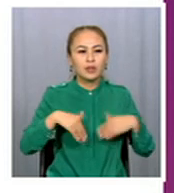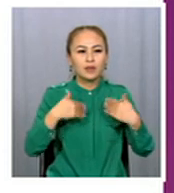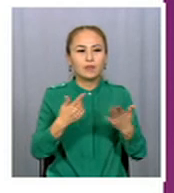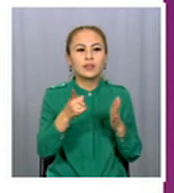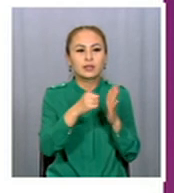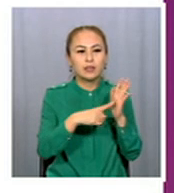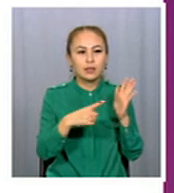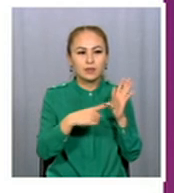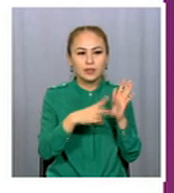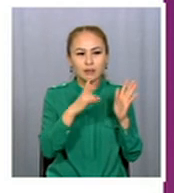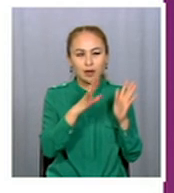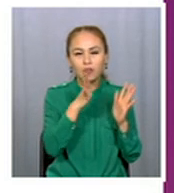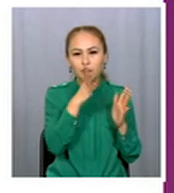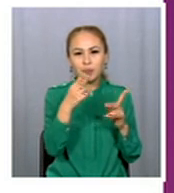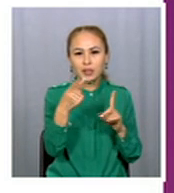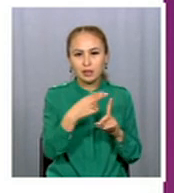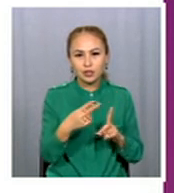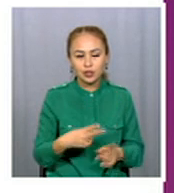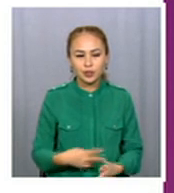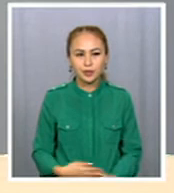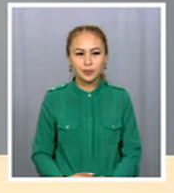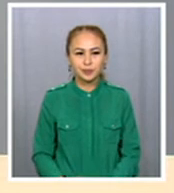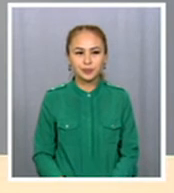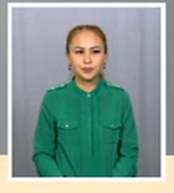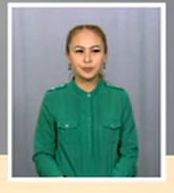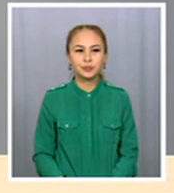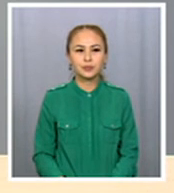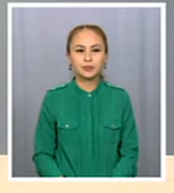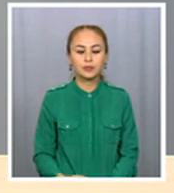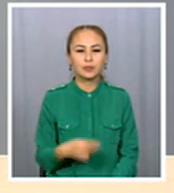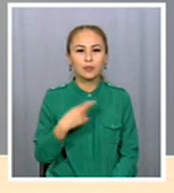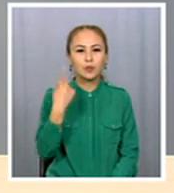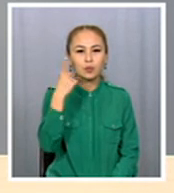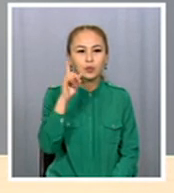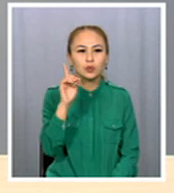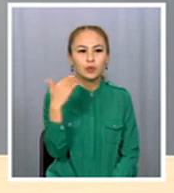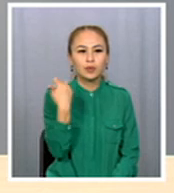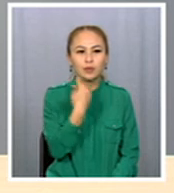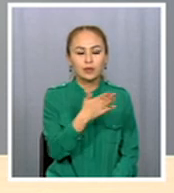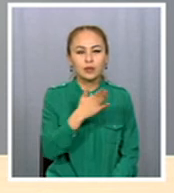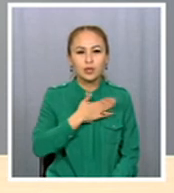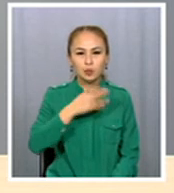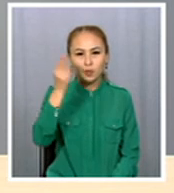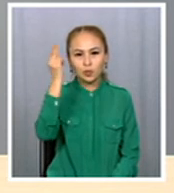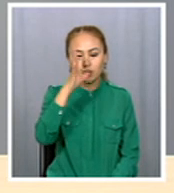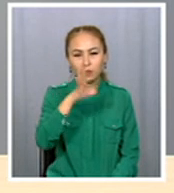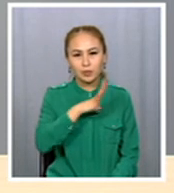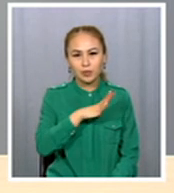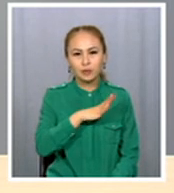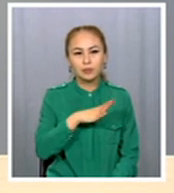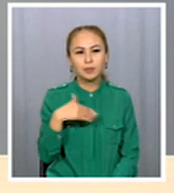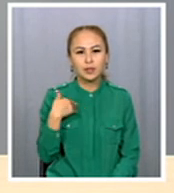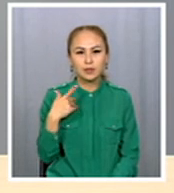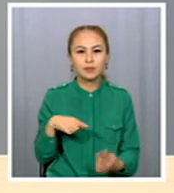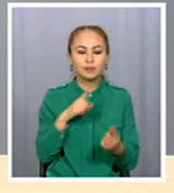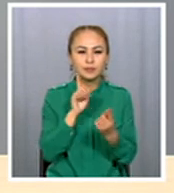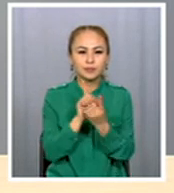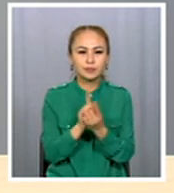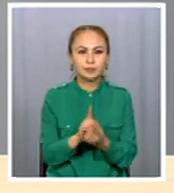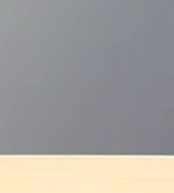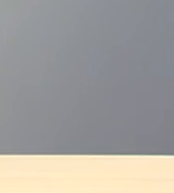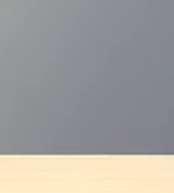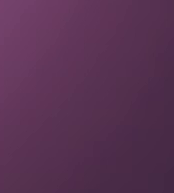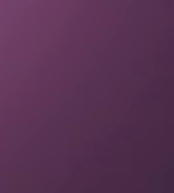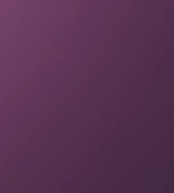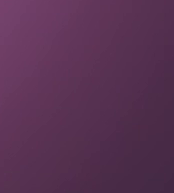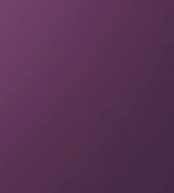употреблении восклицательного знака в предложениях. Я надеюсь, что наш урок был для вас полезен. До свидания, до новых